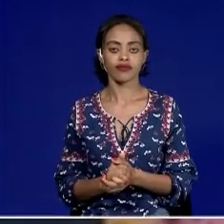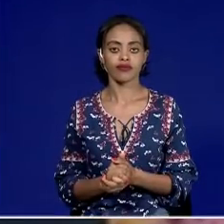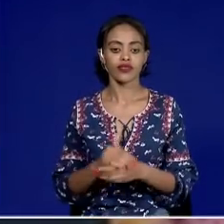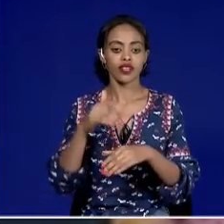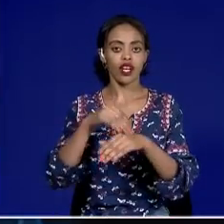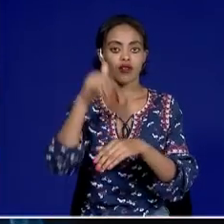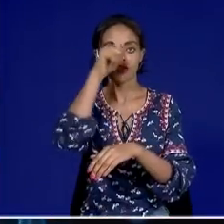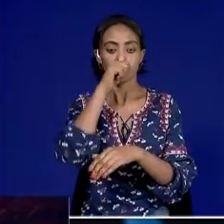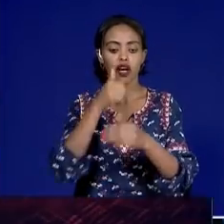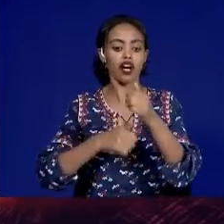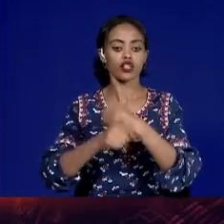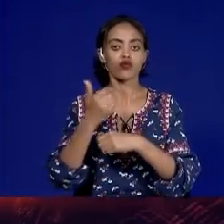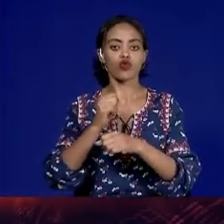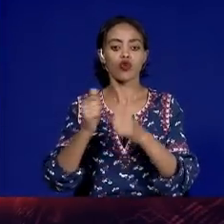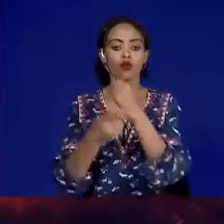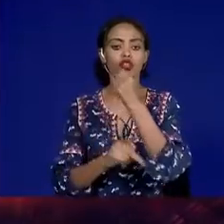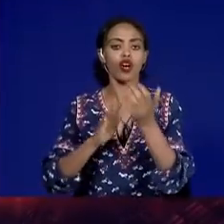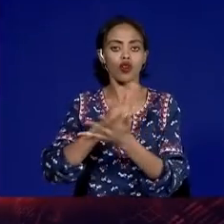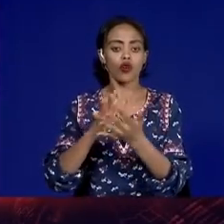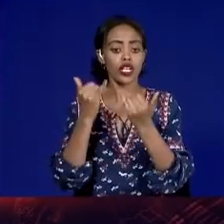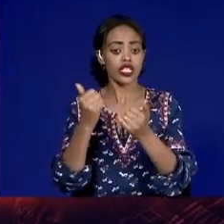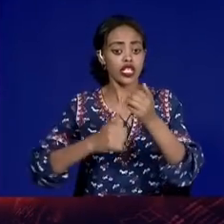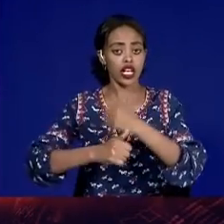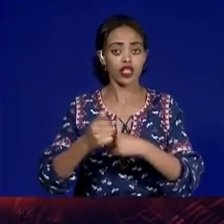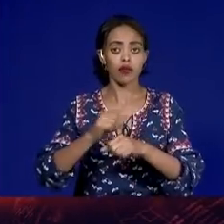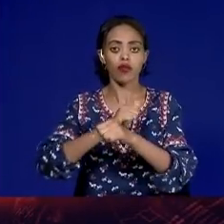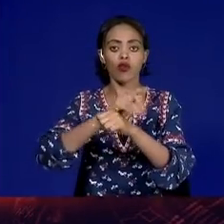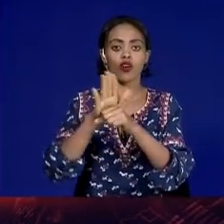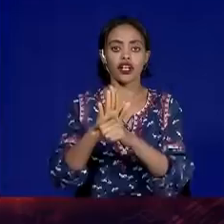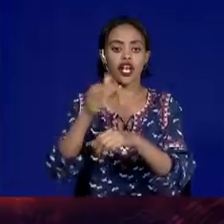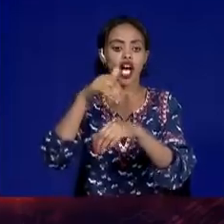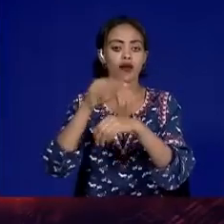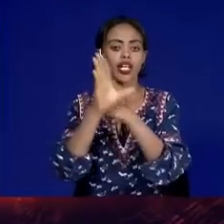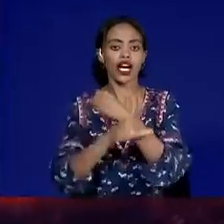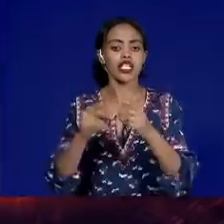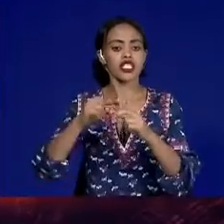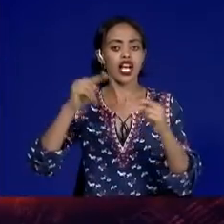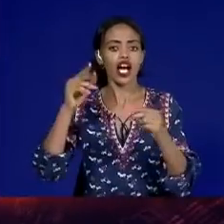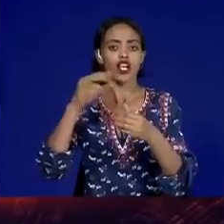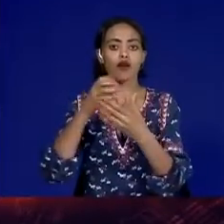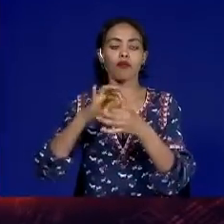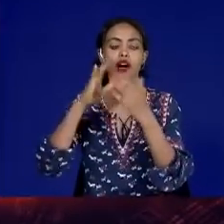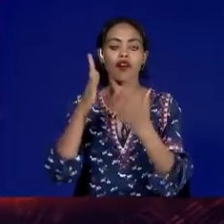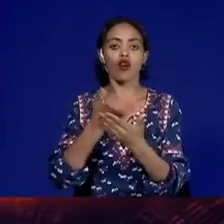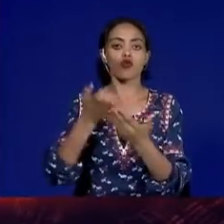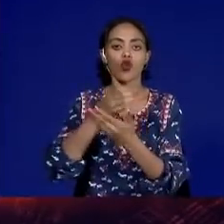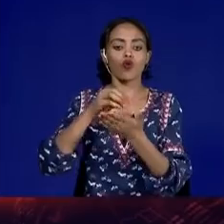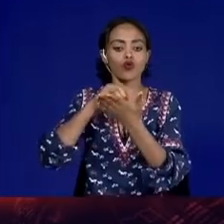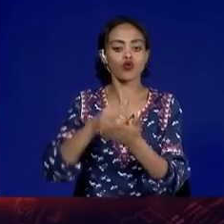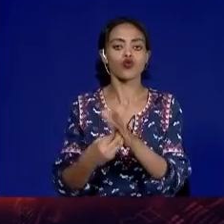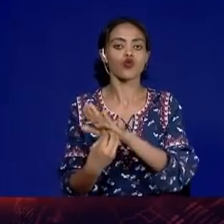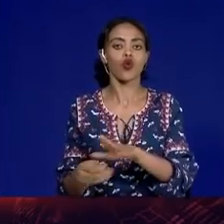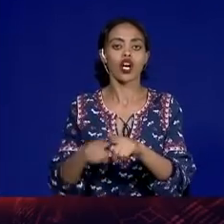ኣብ ኢትዮጵያ ኣጋጢሙ ዘሎ ፖለቲካዊ ቅልውላውን ሕዚ ዘጋጥመ ለበዳ ቫይረስ ኮሮናና ኣብቲ ሃገር ዝለዓለ ማሕበረ ቁጠባዊ ፅልዋ ከም ዝፈጠረ ውድብ